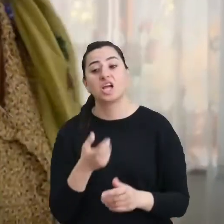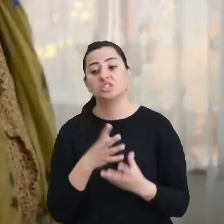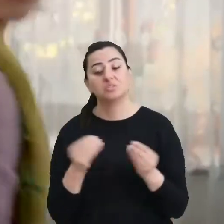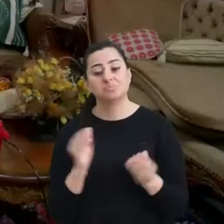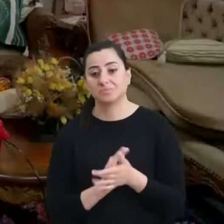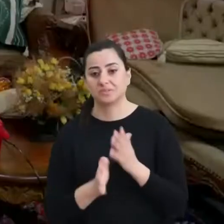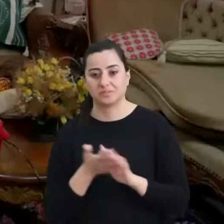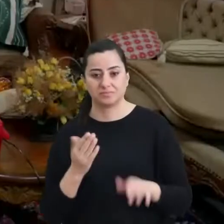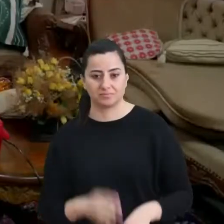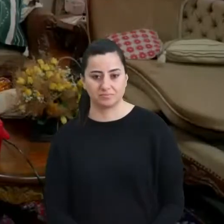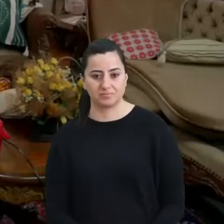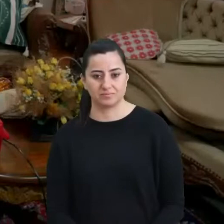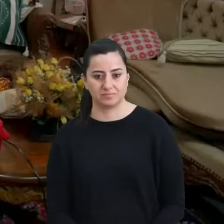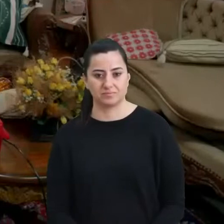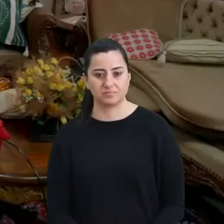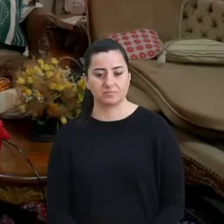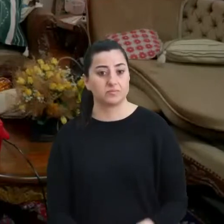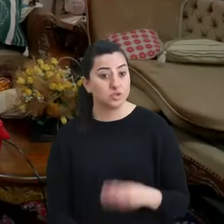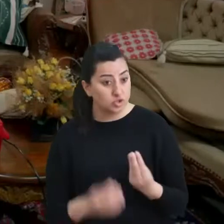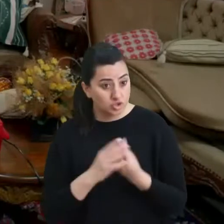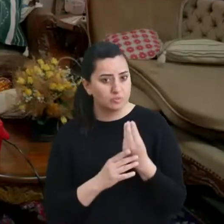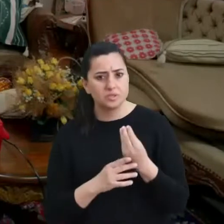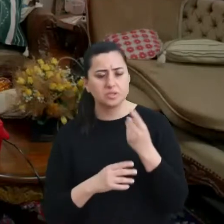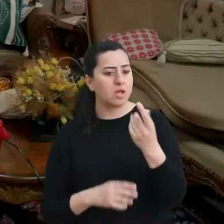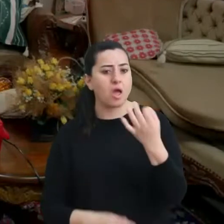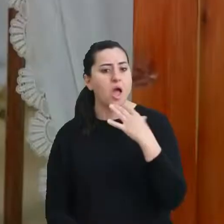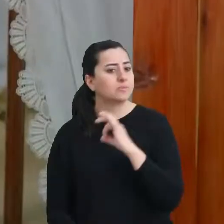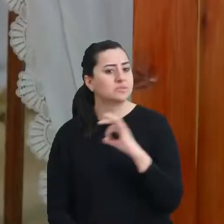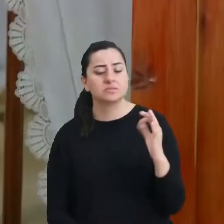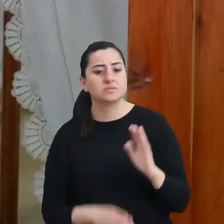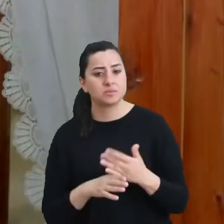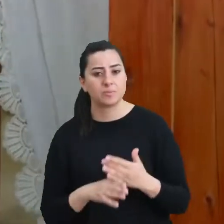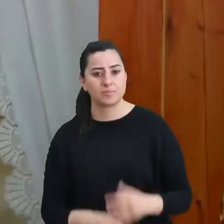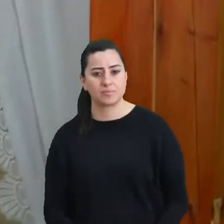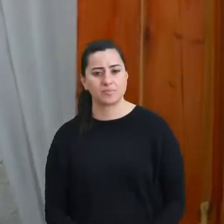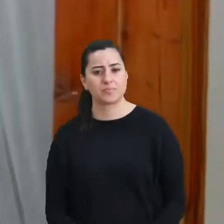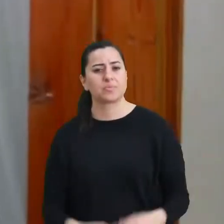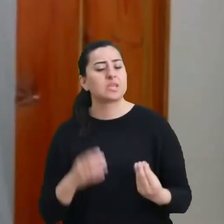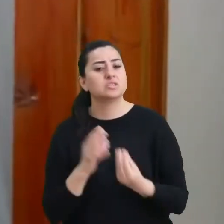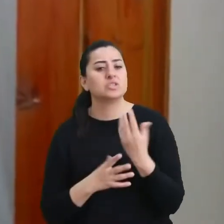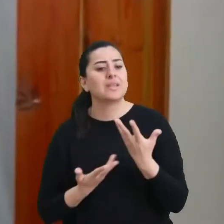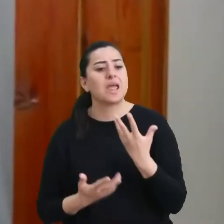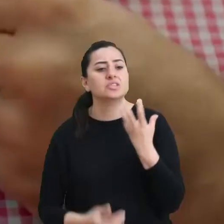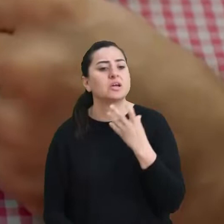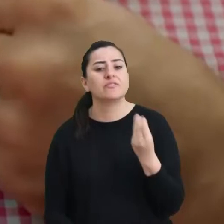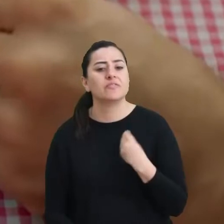kaçırdın. Makineyi durdurdu. Çıktı mı? Sen niye haber vermiyorsun kız bana? Ne çıktı bari onu